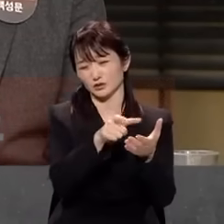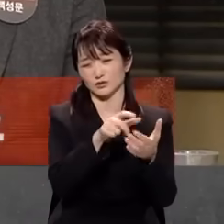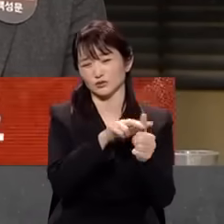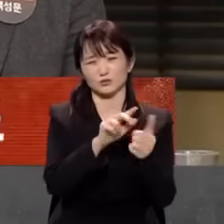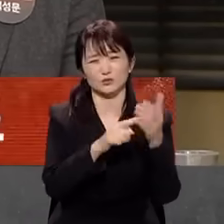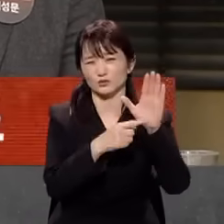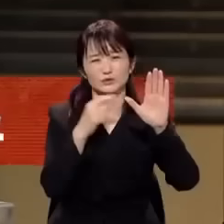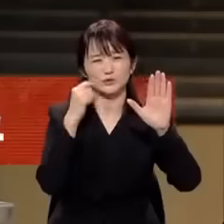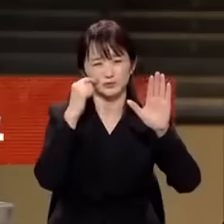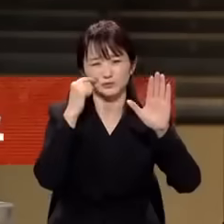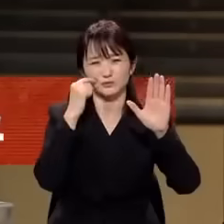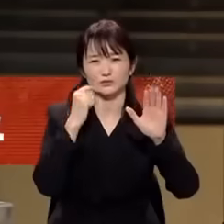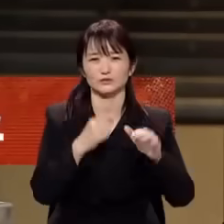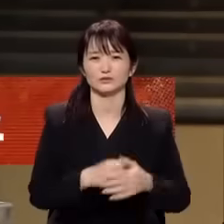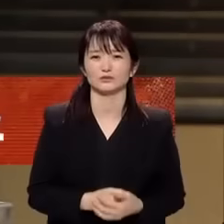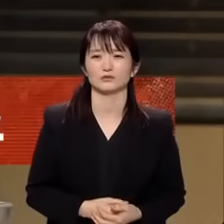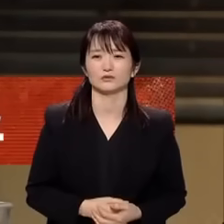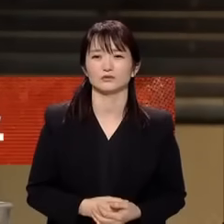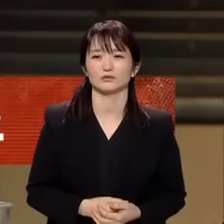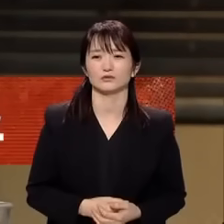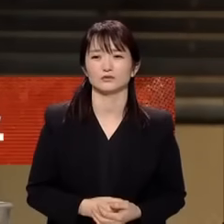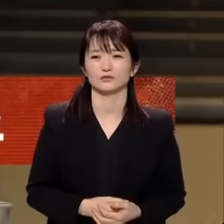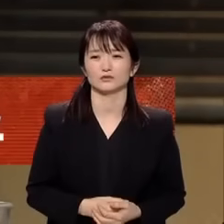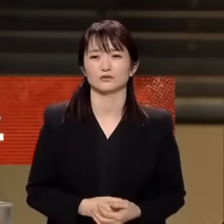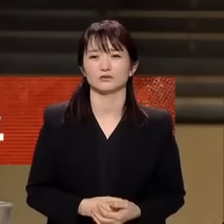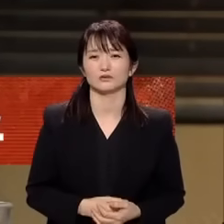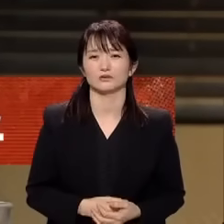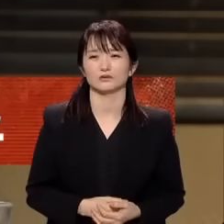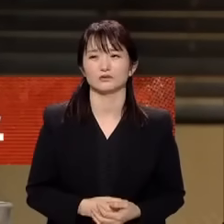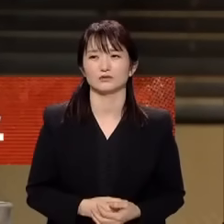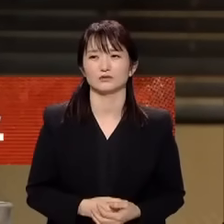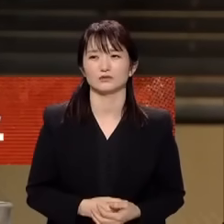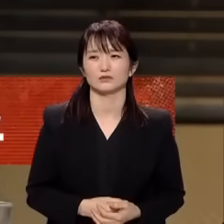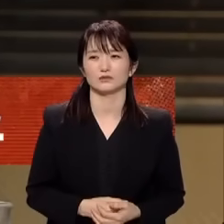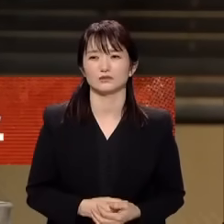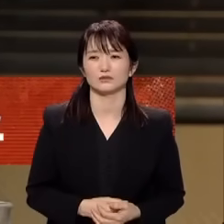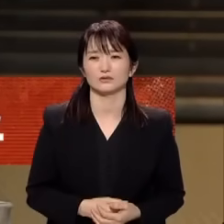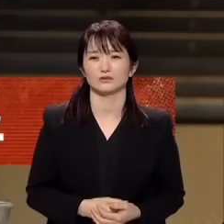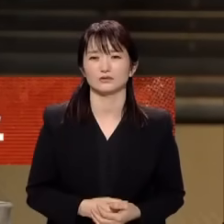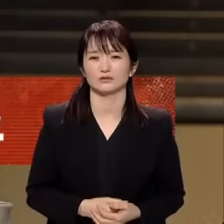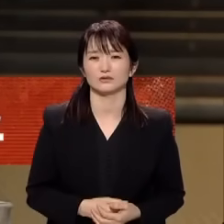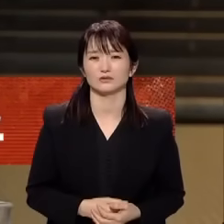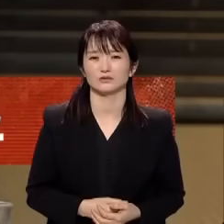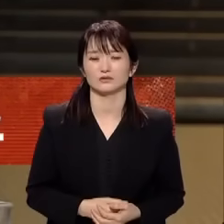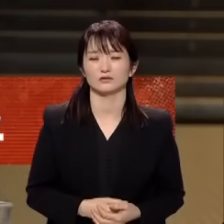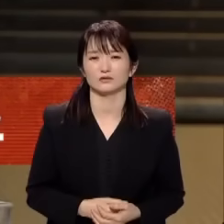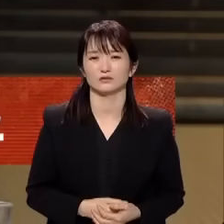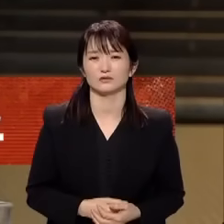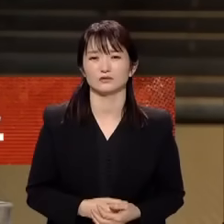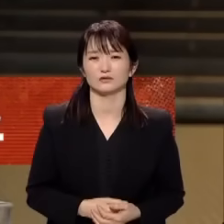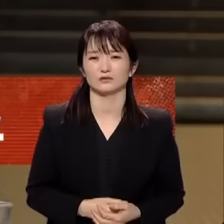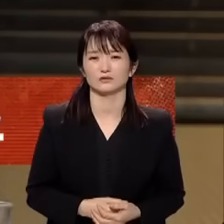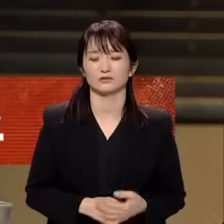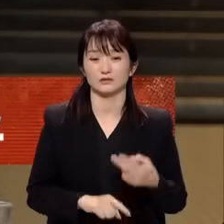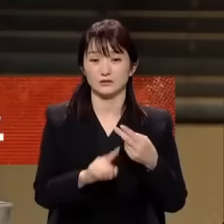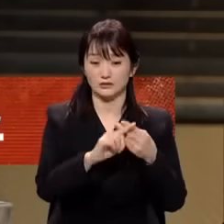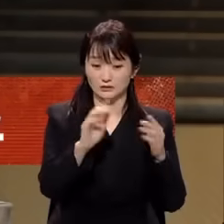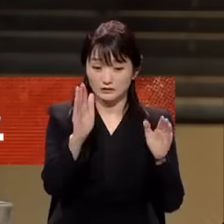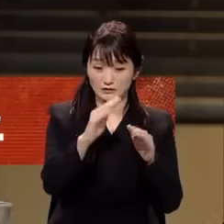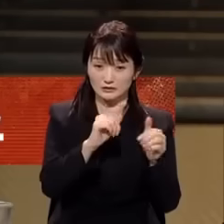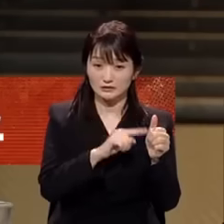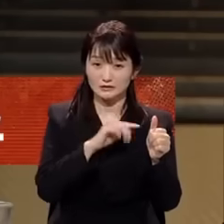아마 많은 시청자분들께서도 그렇게 느끼진 않으실 것 같아요 뭐 지금이 중학생이라는